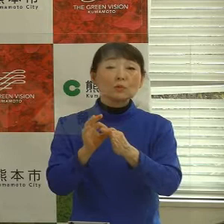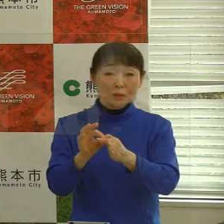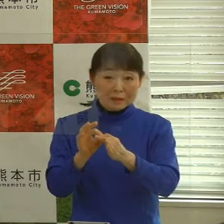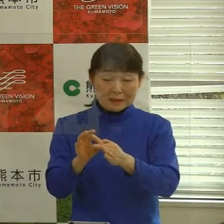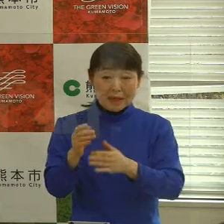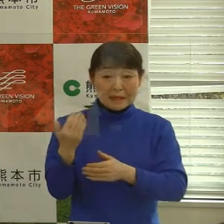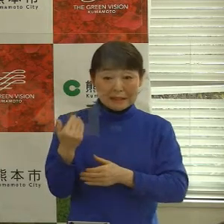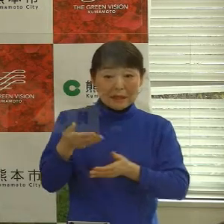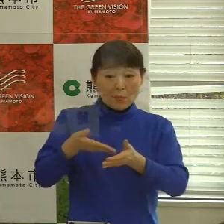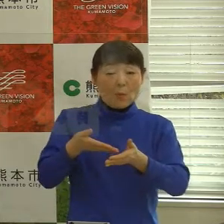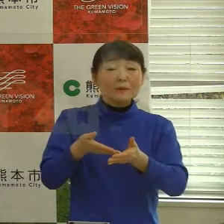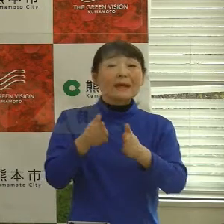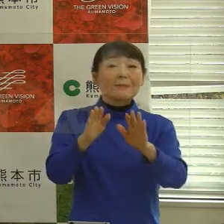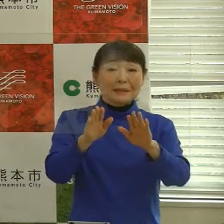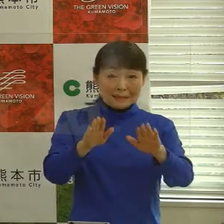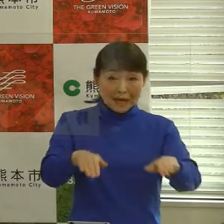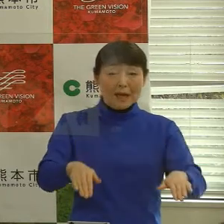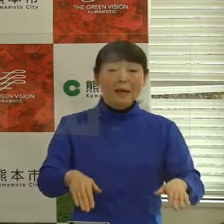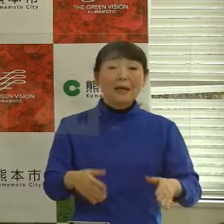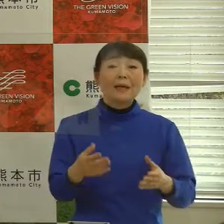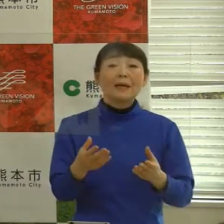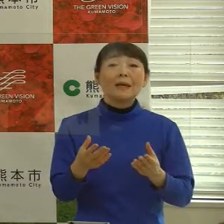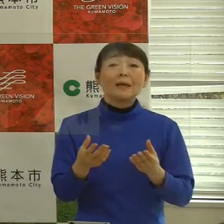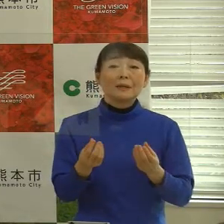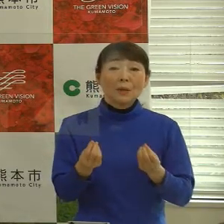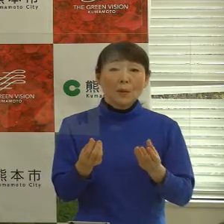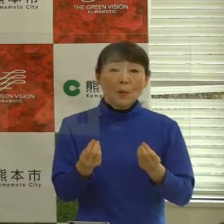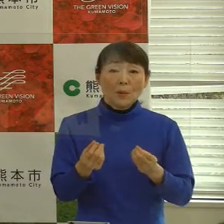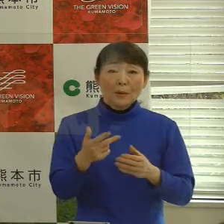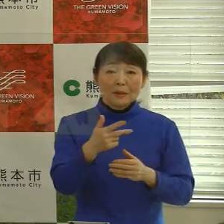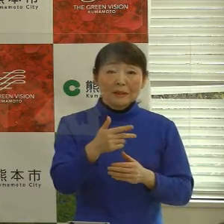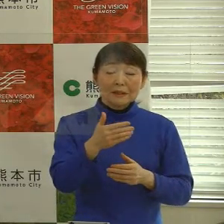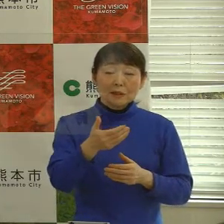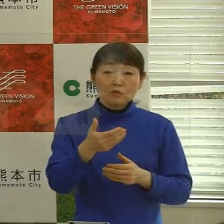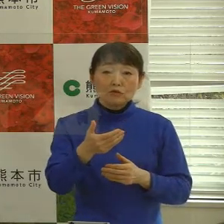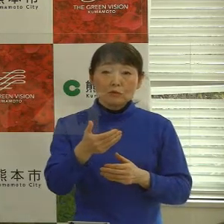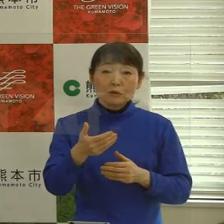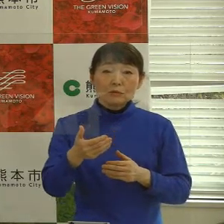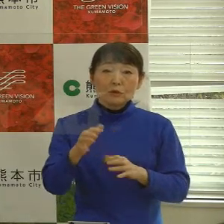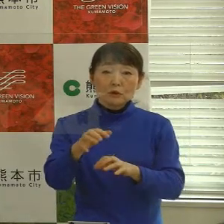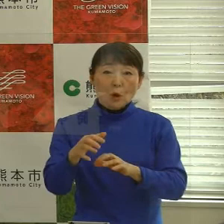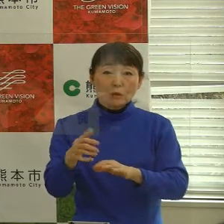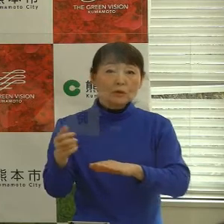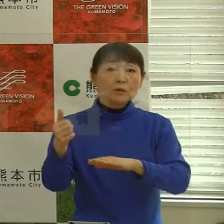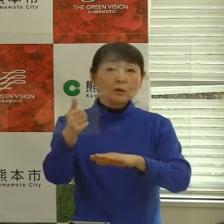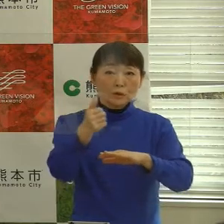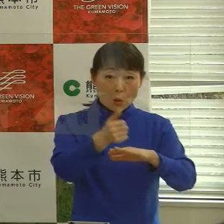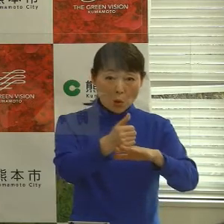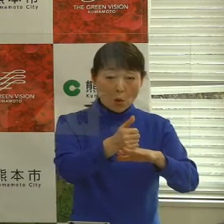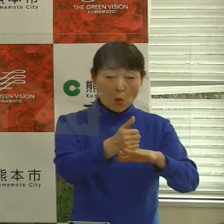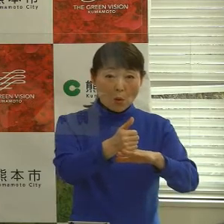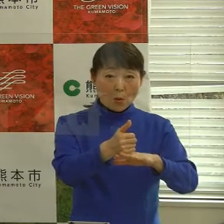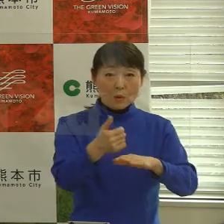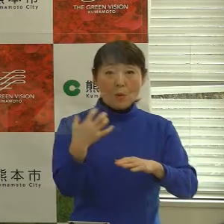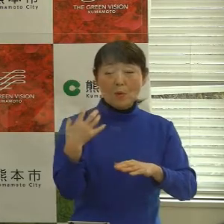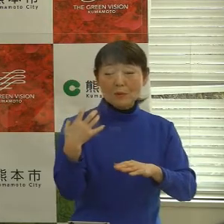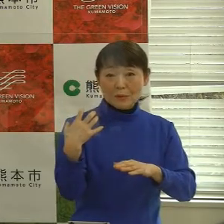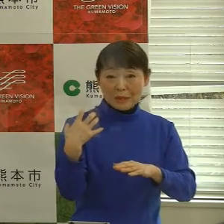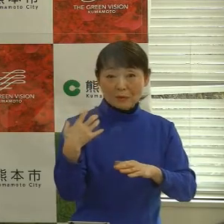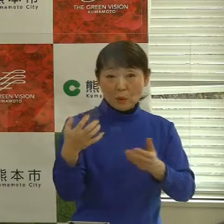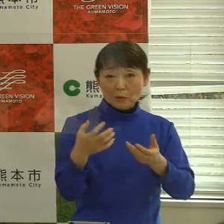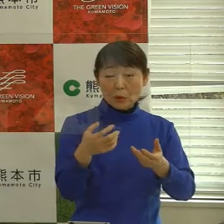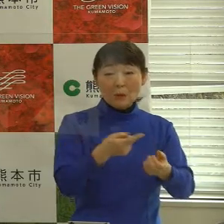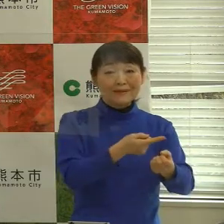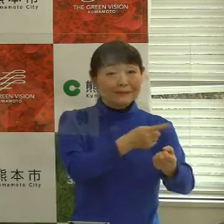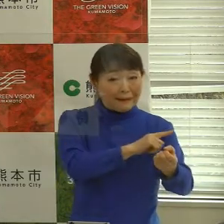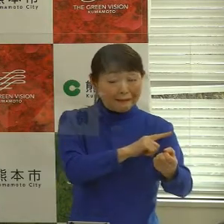以前も申し上げた通りですね、この市区町村長の職権によって行うということで、そういう手続